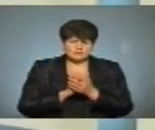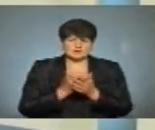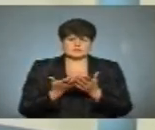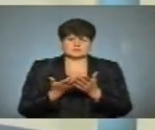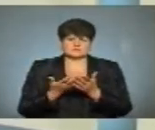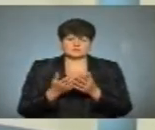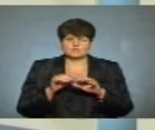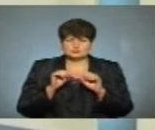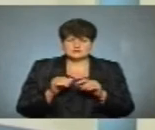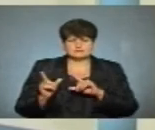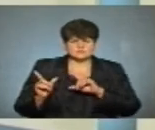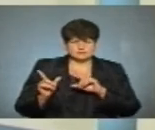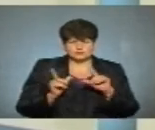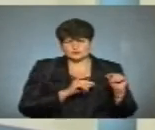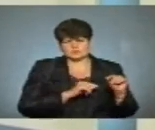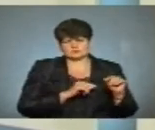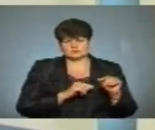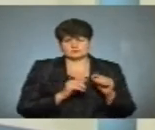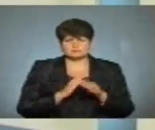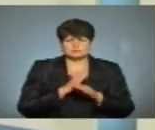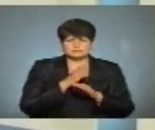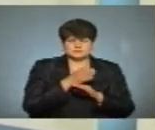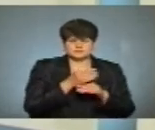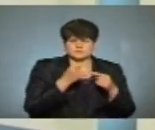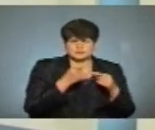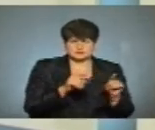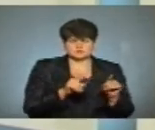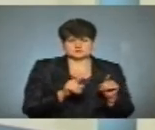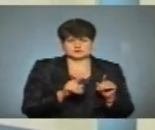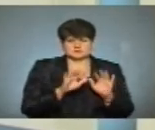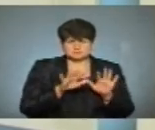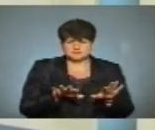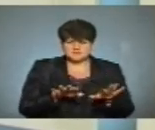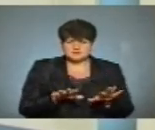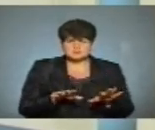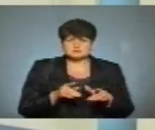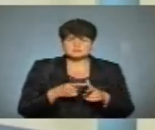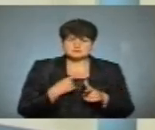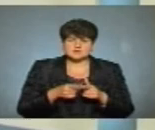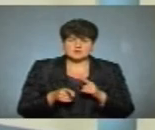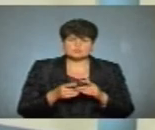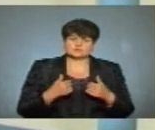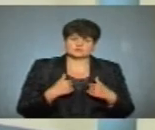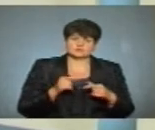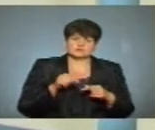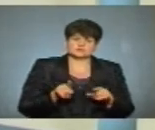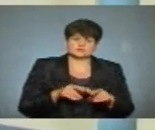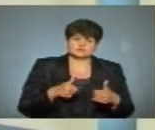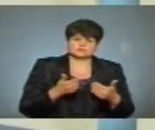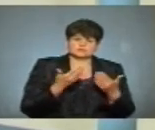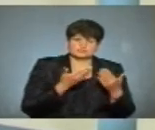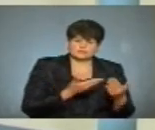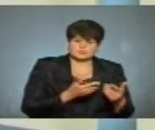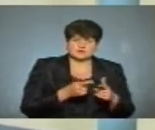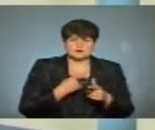поможливо. Все-таки покинути свої домівки, переїхати в більш безпечне місце, або яке ми будемо пропонувати. А на сьогоднішній день